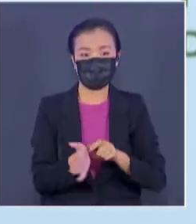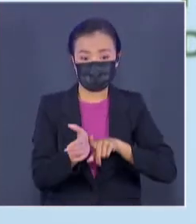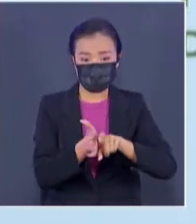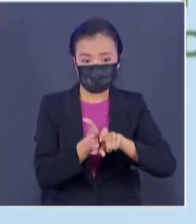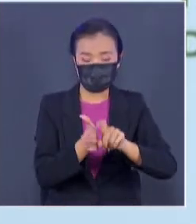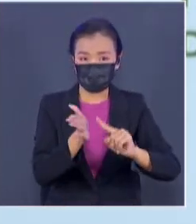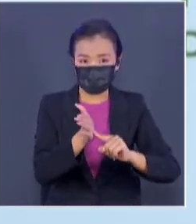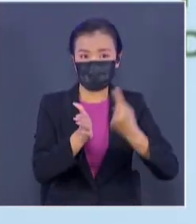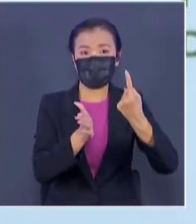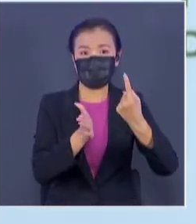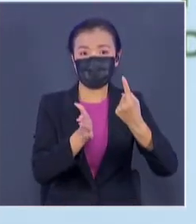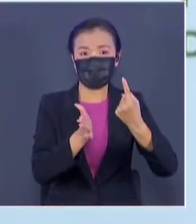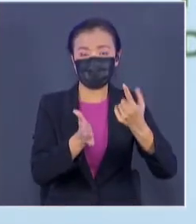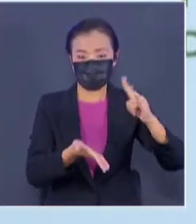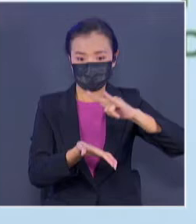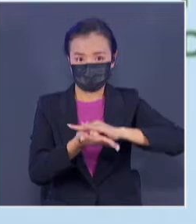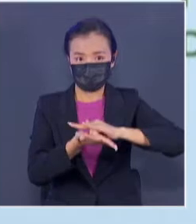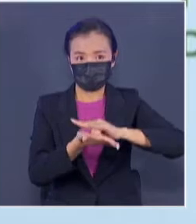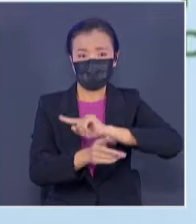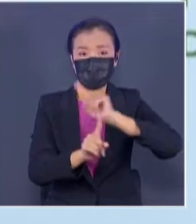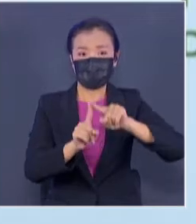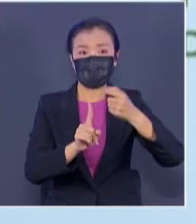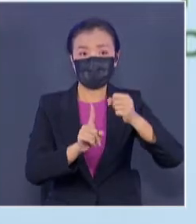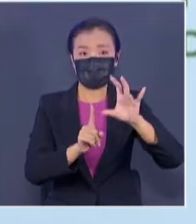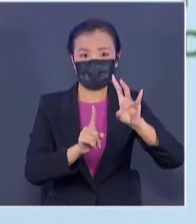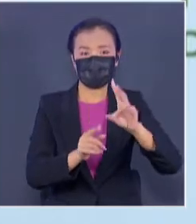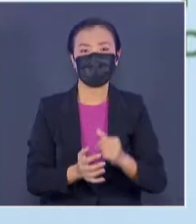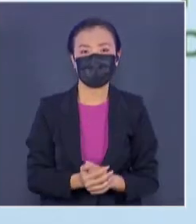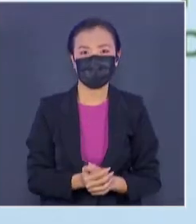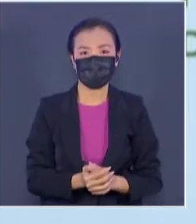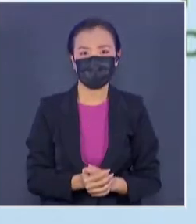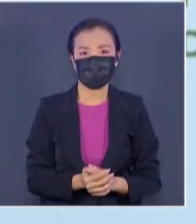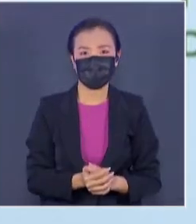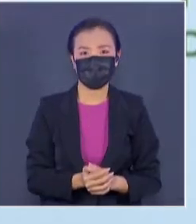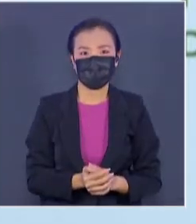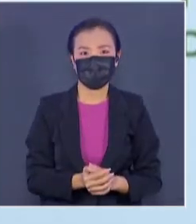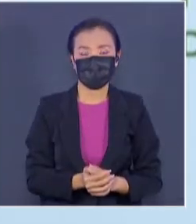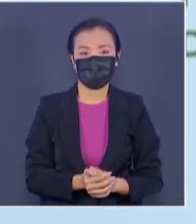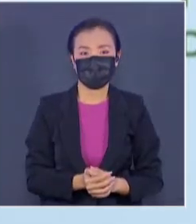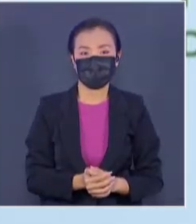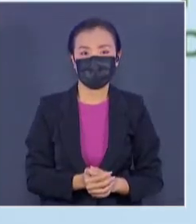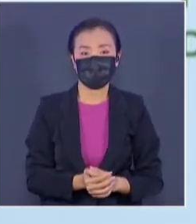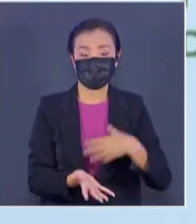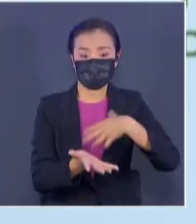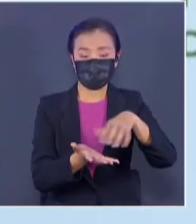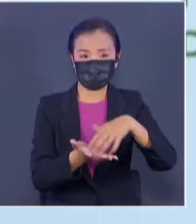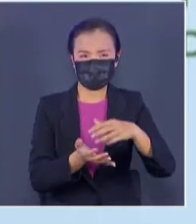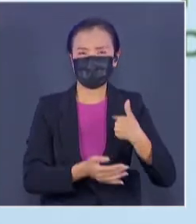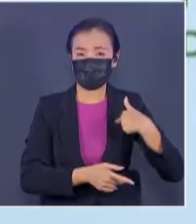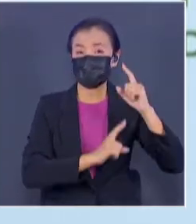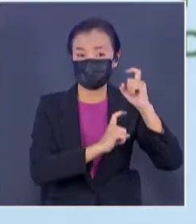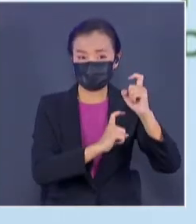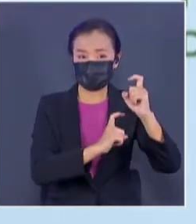พบตั้งแต่ครั้งแรกนะครับที่เดินทางเข้ามาวันที่17นะฮะที่ทราบผลทีนี้เนี่ยที่ท่านแถลงเนี่ยถ้าจะมีความเสี่